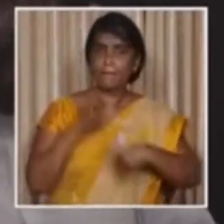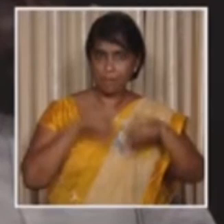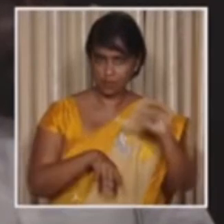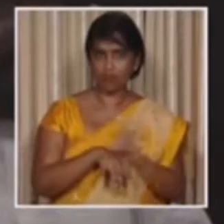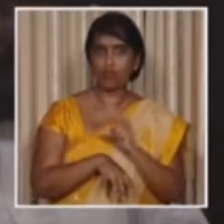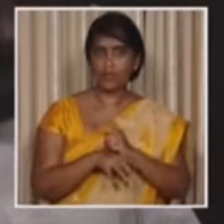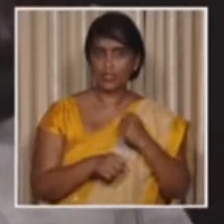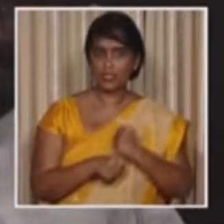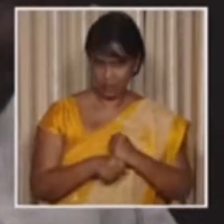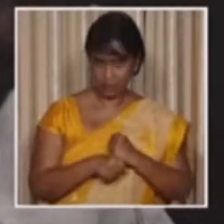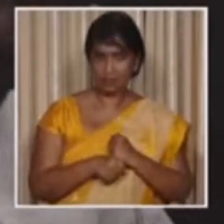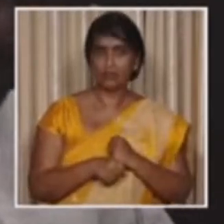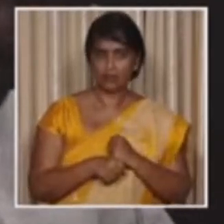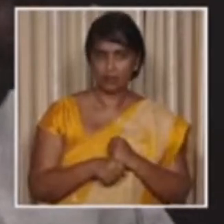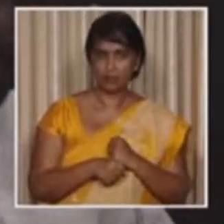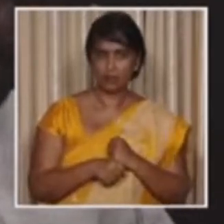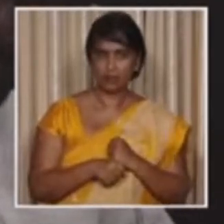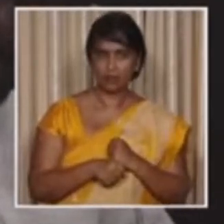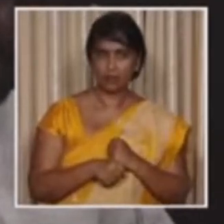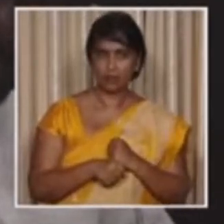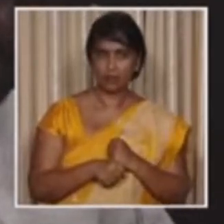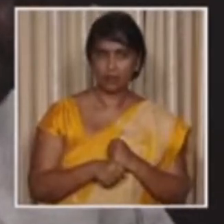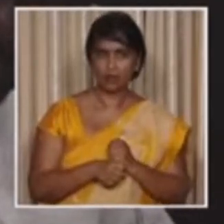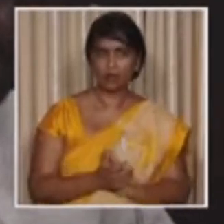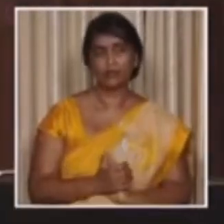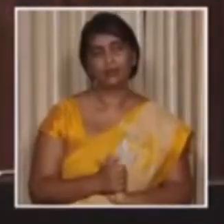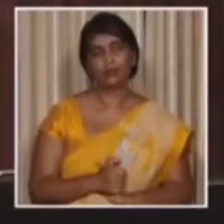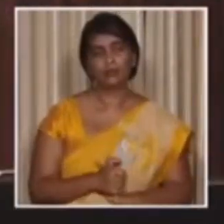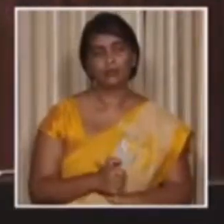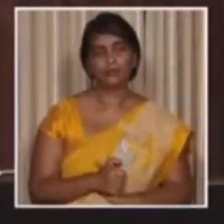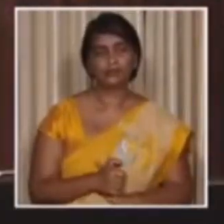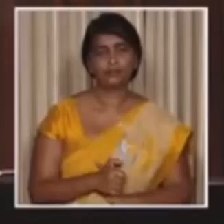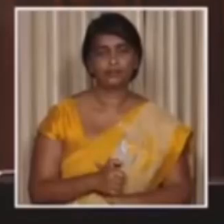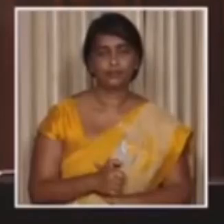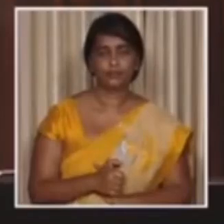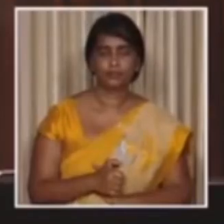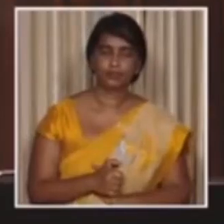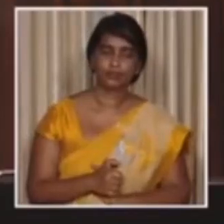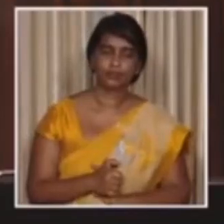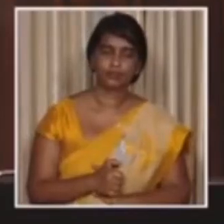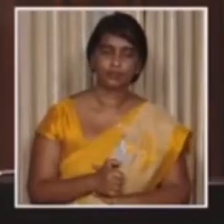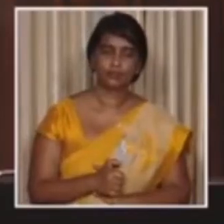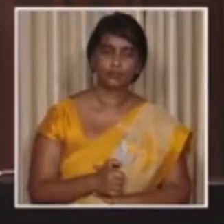කොමසාරිස් පාවිච්චි දූරයත් කරනවා ප්‍රශ්නයක් නැත නෑ කරු කතානායකතුමනි ඊට ප්‍රශ්නයක් නැත ඔව් රවුෆාකින් මන්තුමා